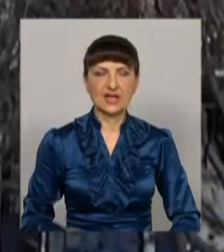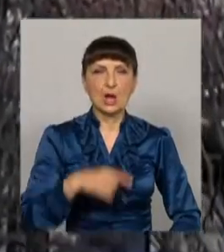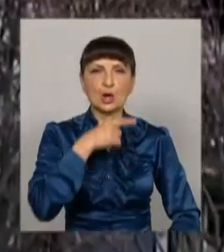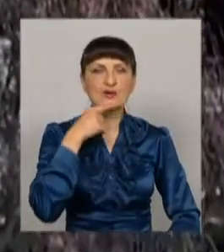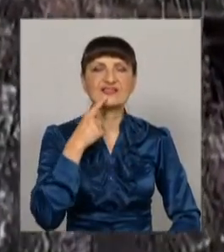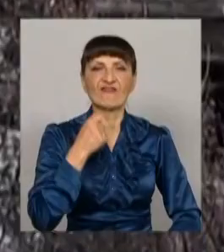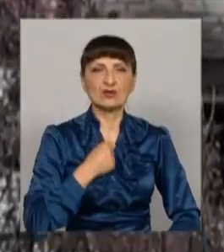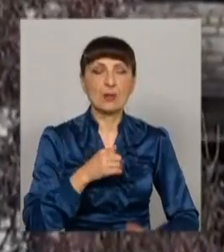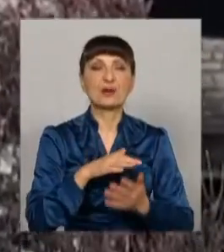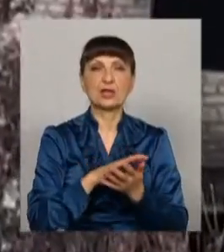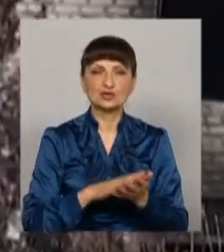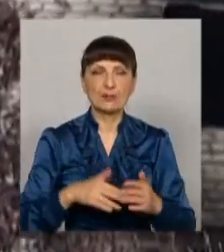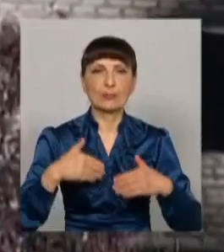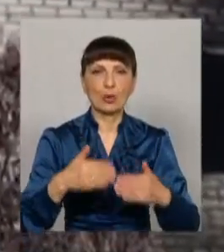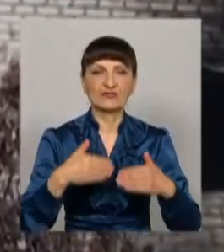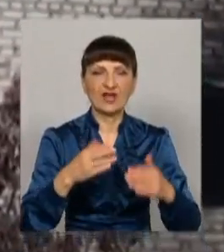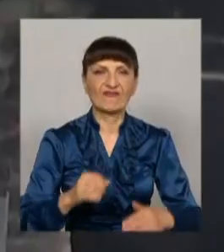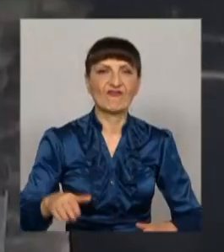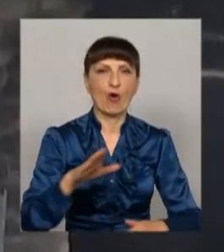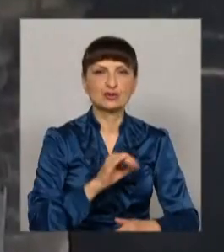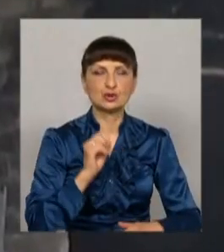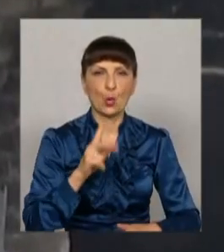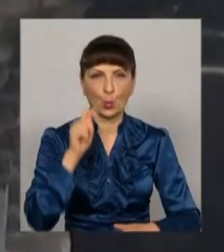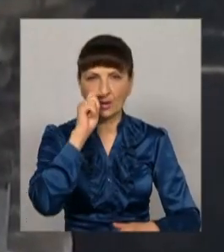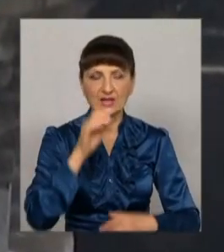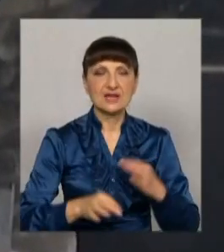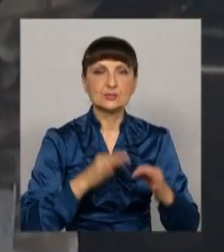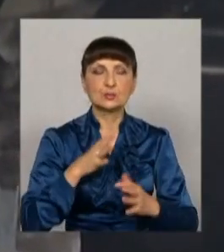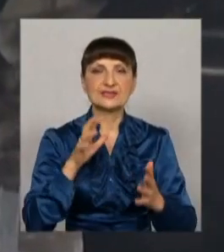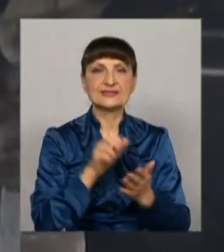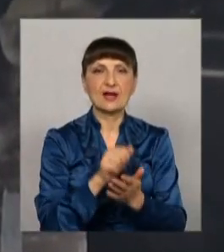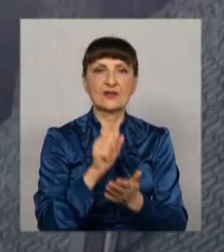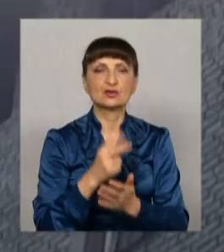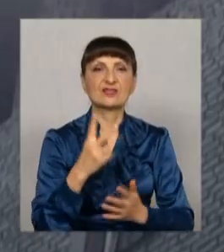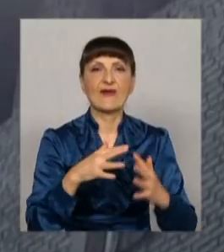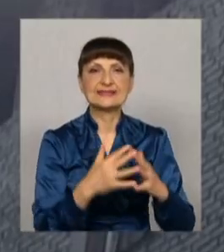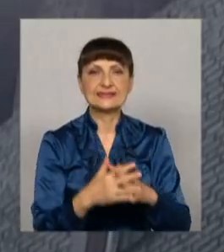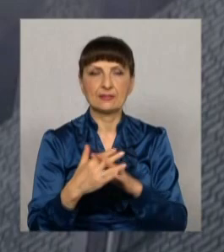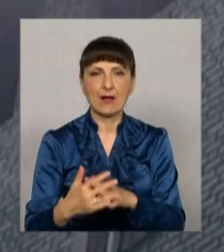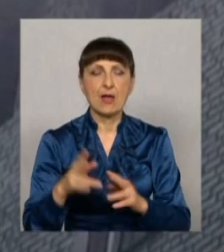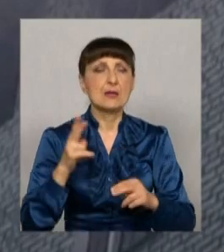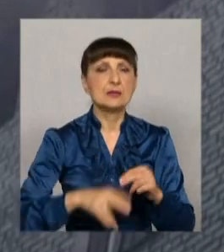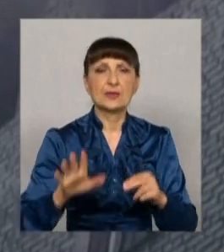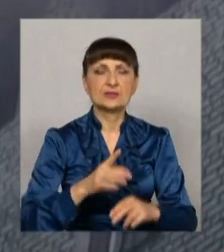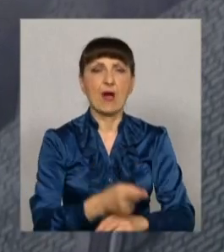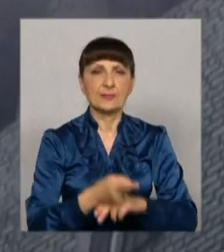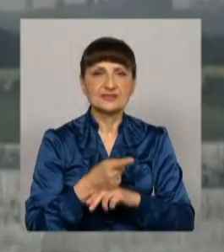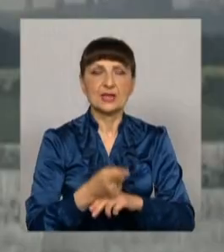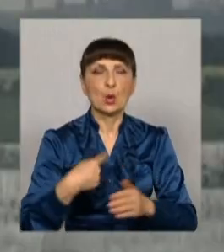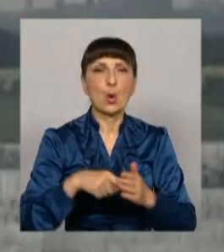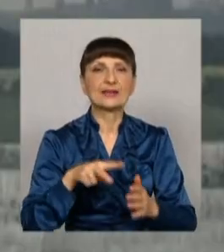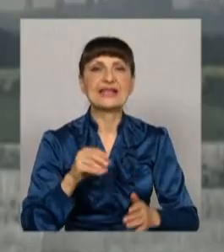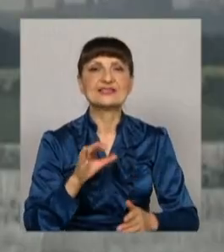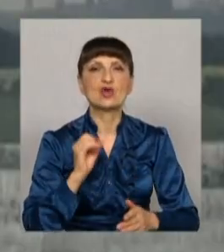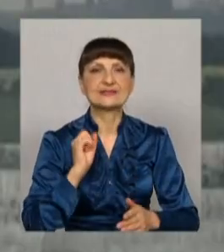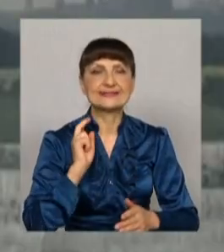Российские войска продолжают продвигаться на востоке Украины. За сутки были захвачены еще два села. Не прекращаются обстрелы города Лисичанск.